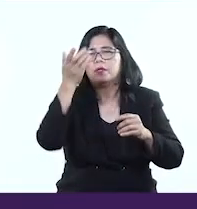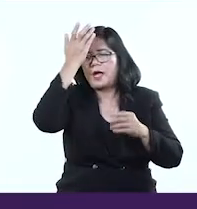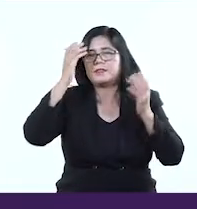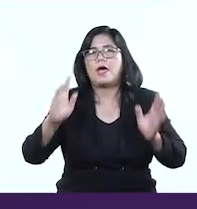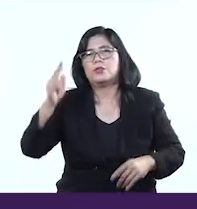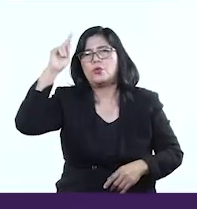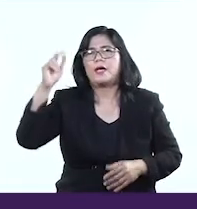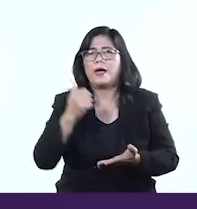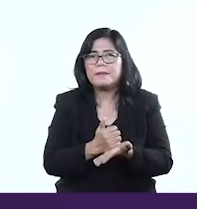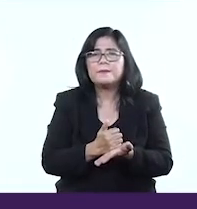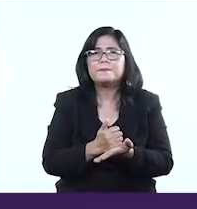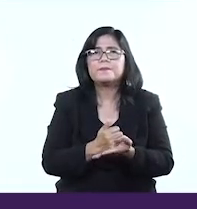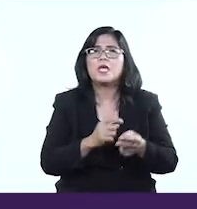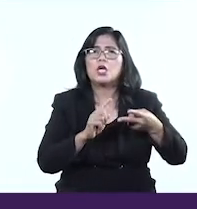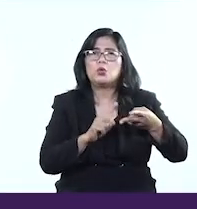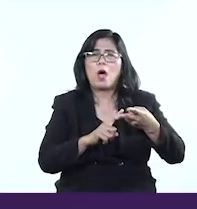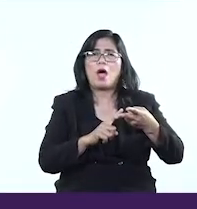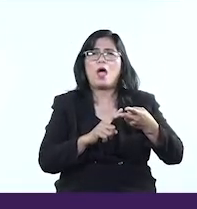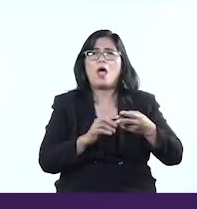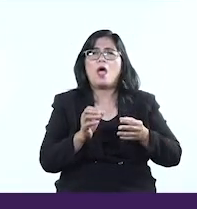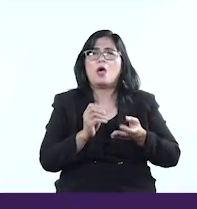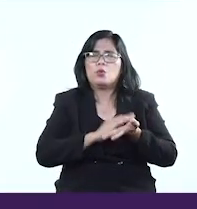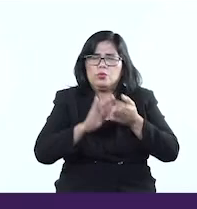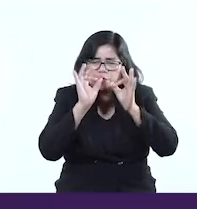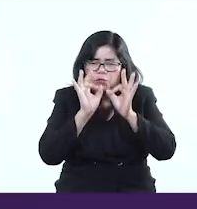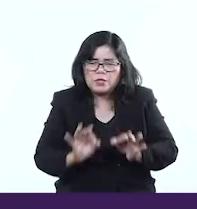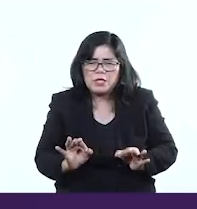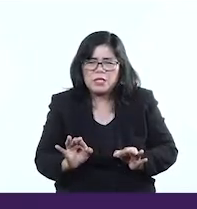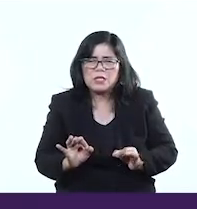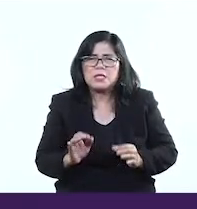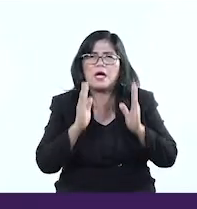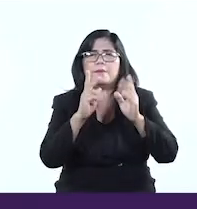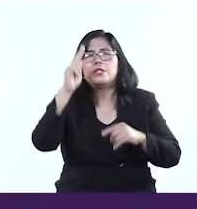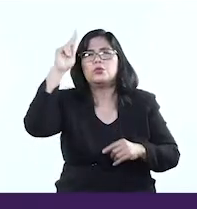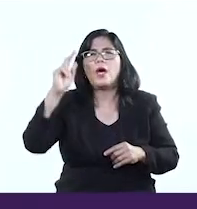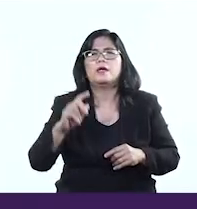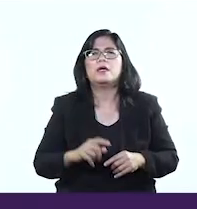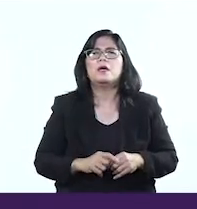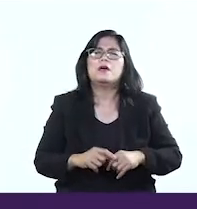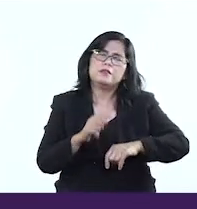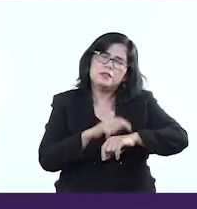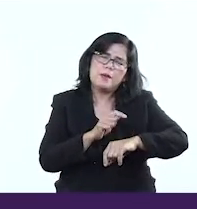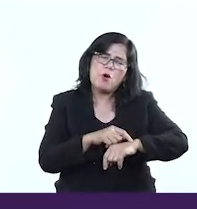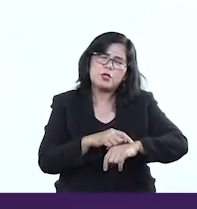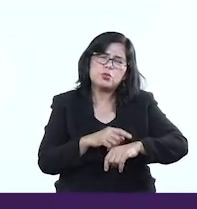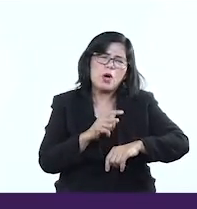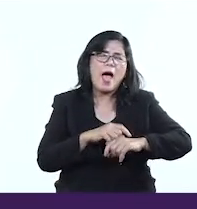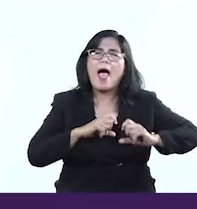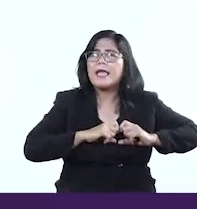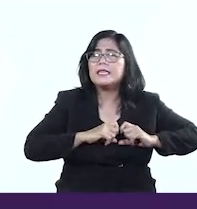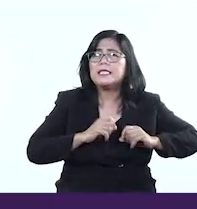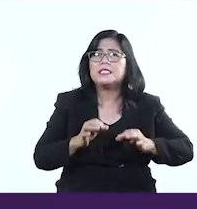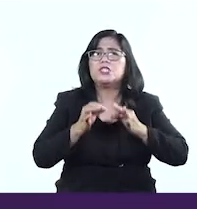Bagaimana kita dapat murni di hadapan Allah Hai setiap saat Hai hati dan jiwa kita